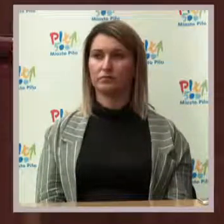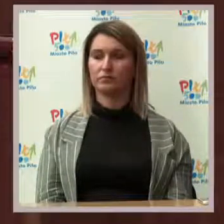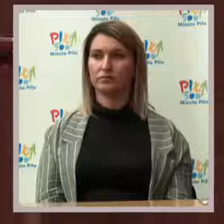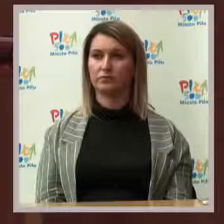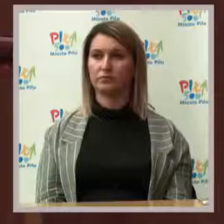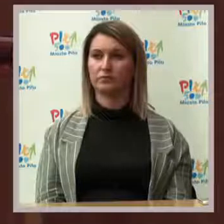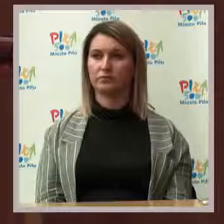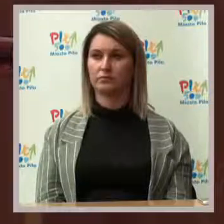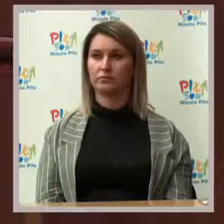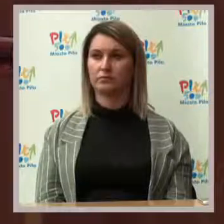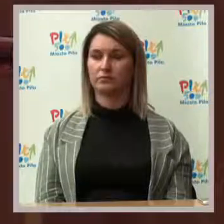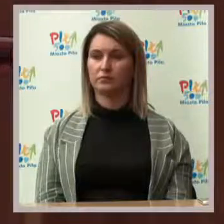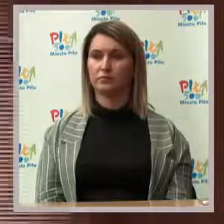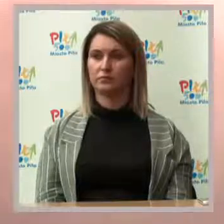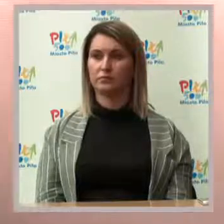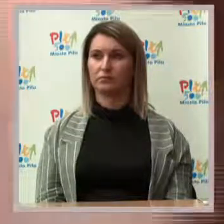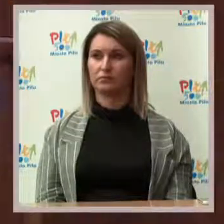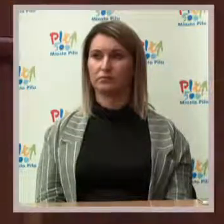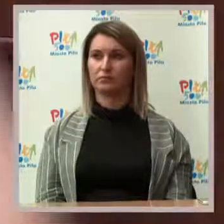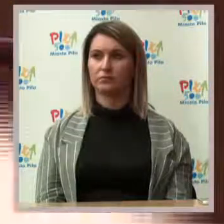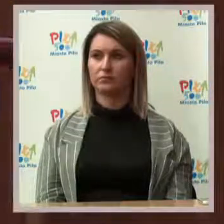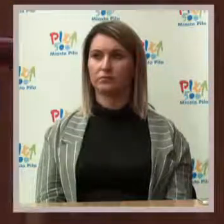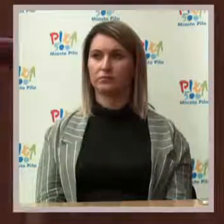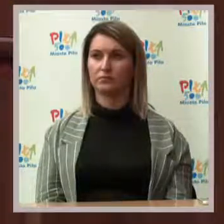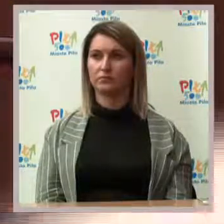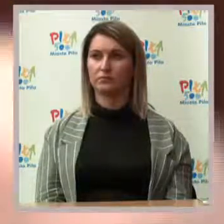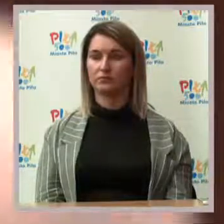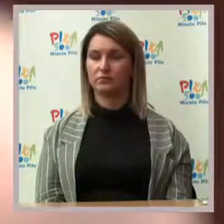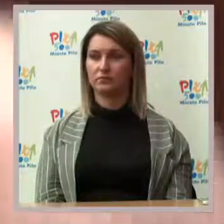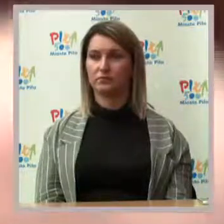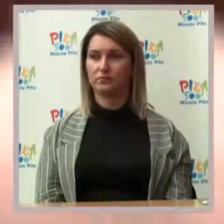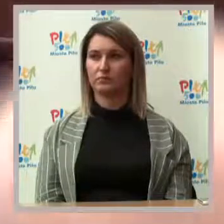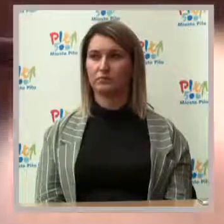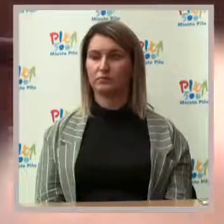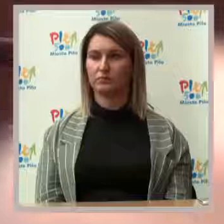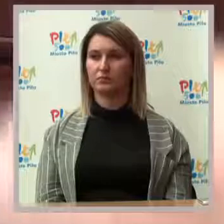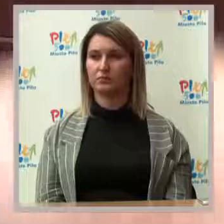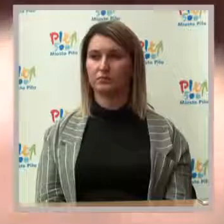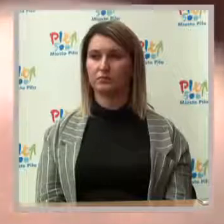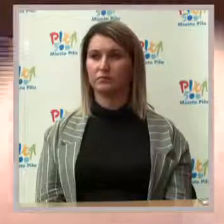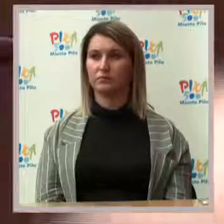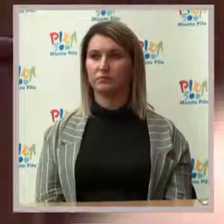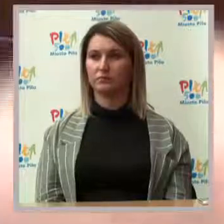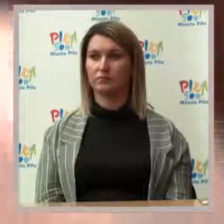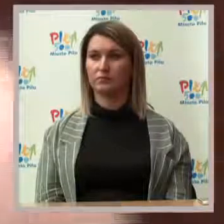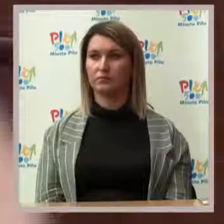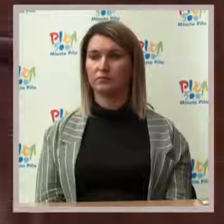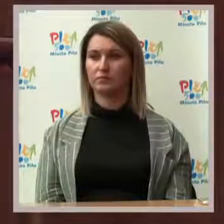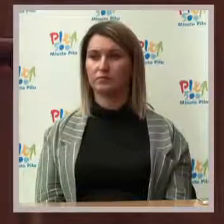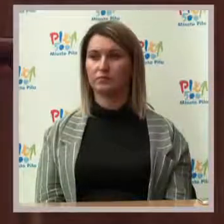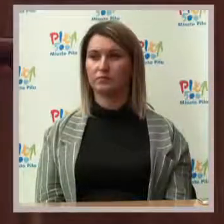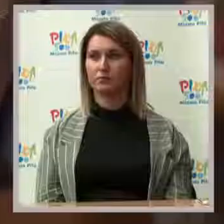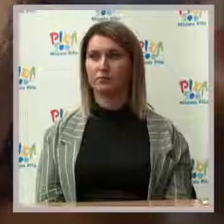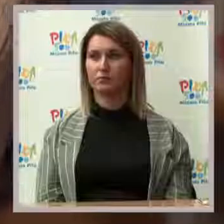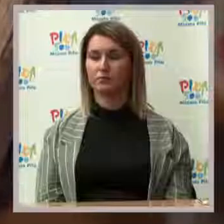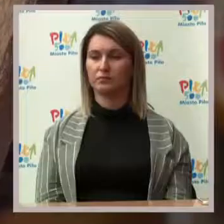medal 25-lecia i na zakończenie tych wyróżnień dla pana prezydenta, ale tym razem pan prezydent